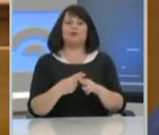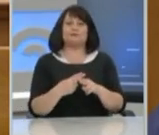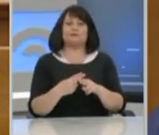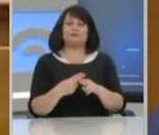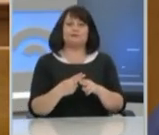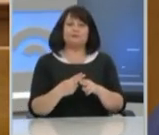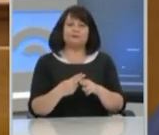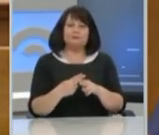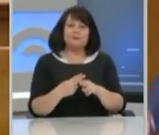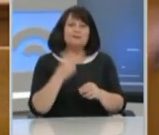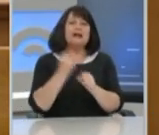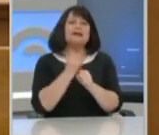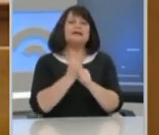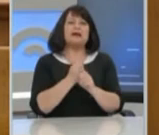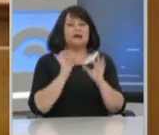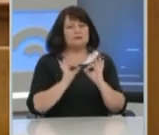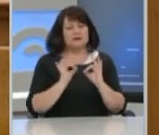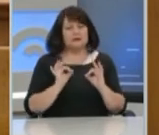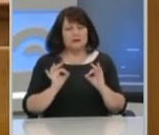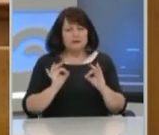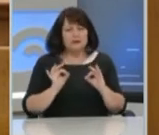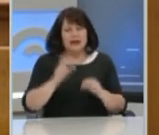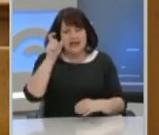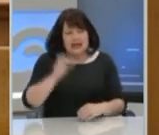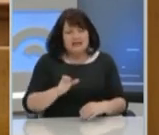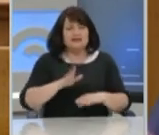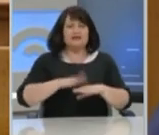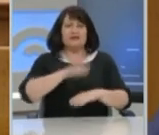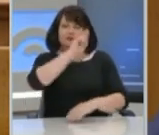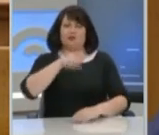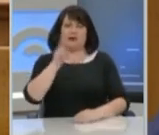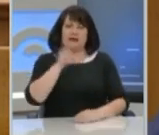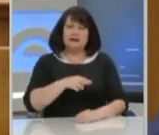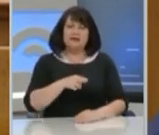να εφαρμόζεται η εργασιακή κανονικότητα που εσείς καταργήσατε, μας λέγατε ότι έχουμε ιδεοληψίες.